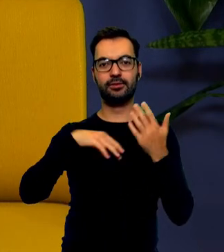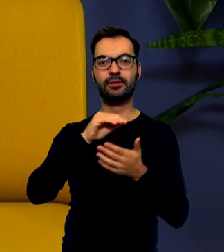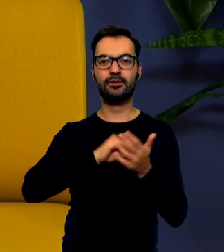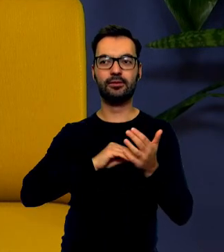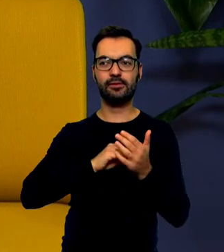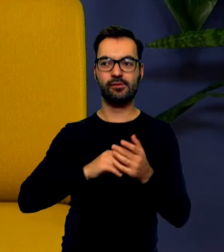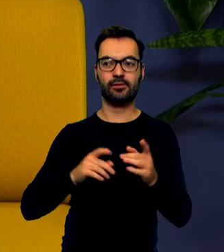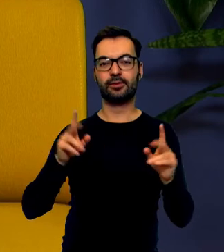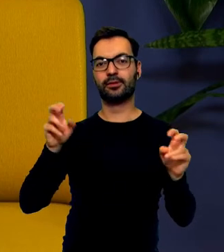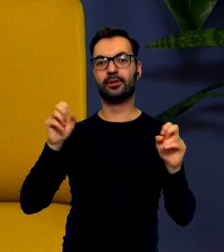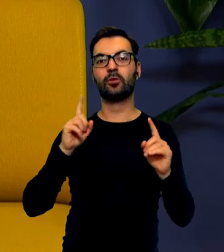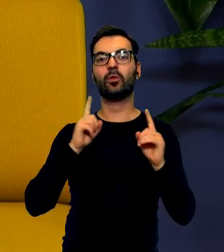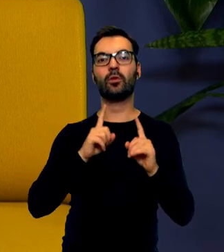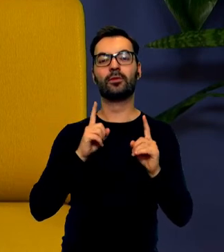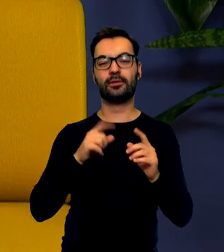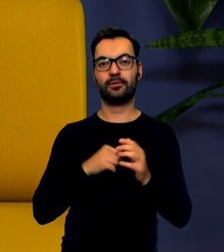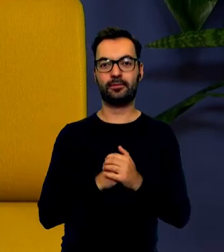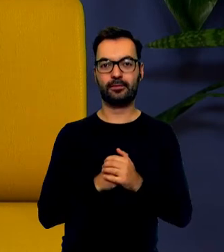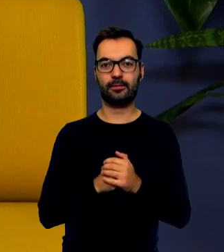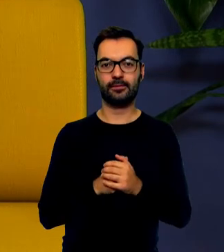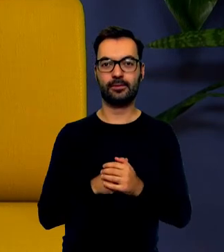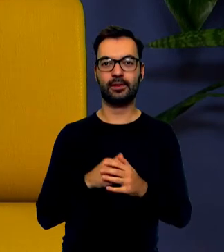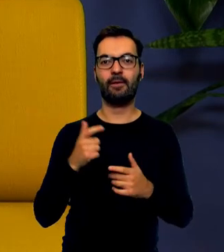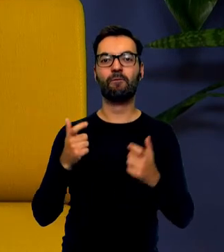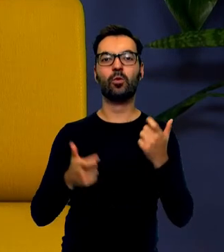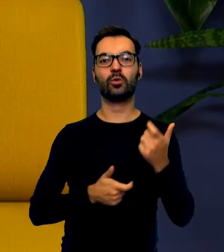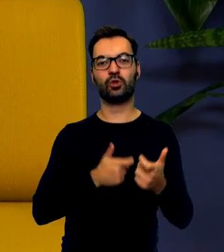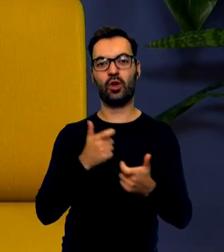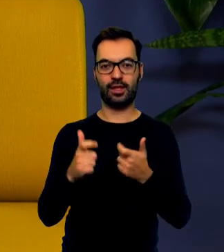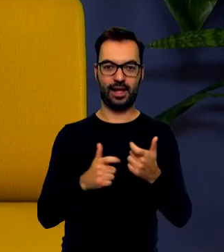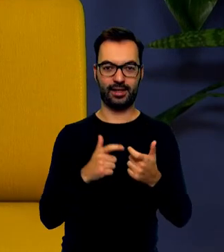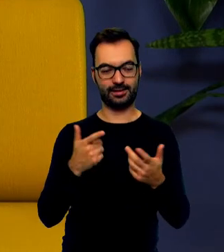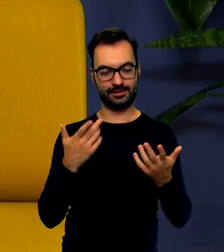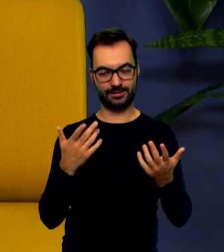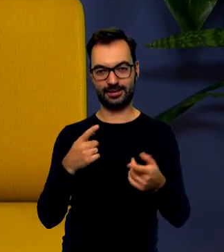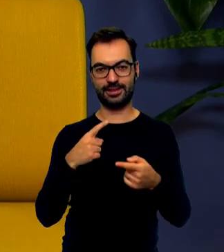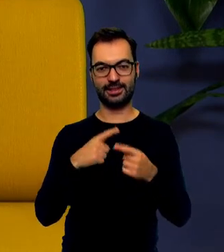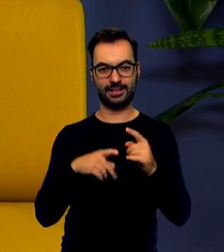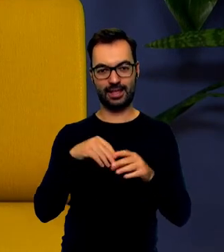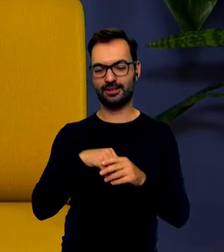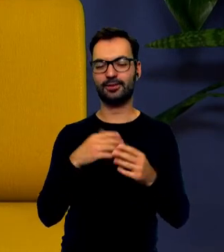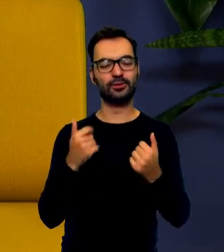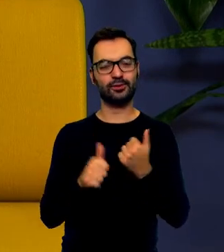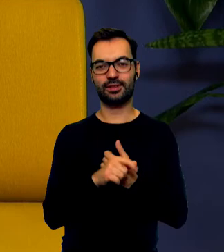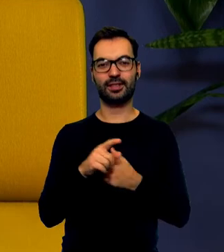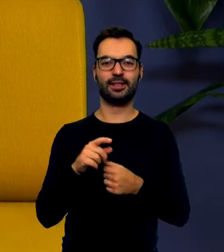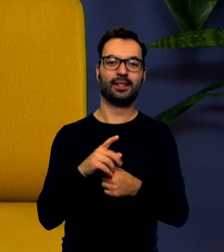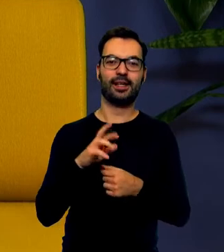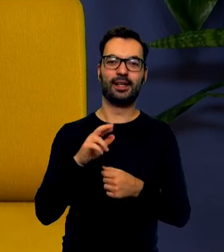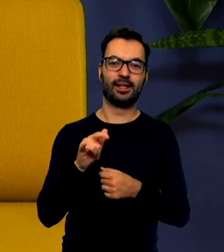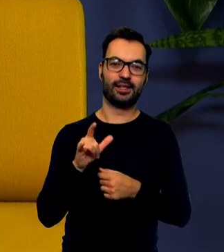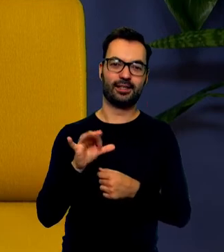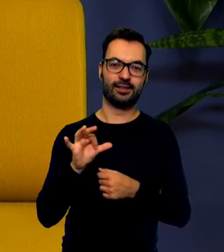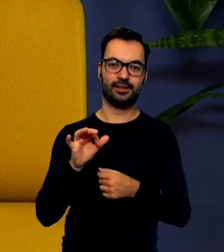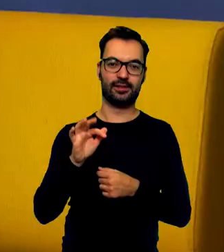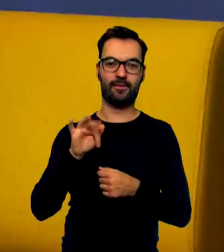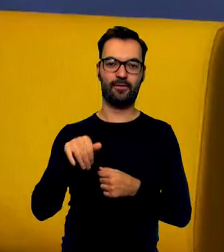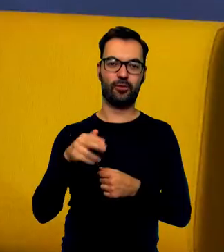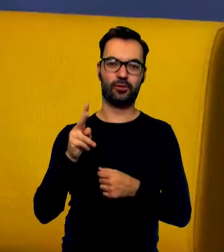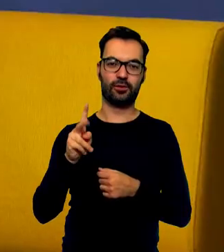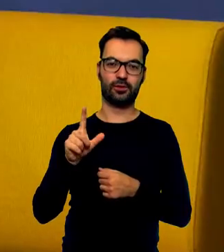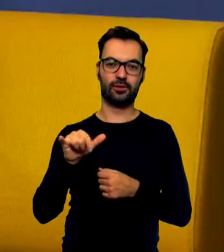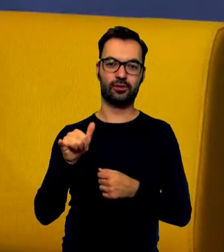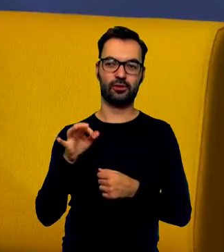jako książkę, uwaga, książkę z rysem funkcjonalnym. To poproszę autora o wyjaśnienie, co to znaczy książka z rysem funkcjonalnym.